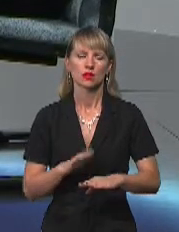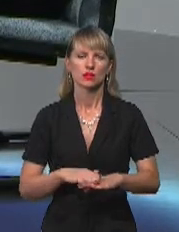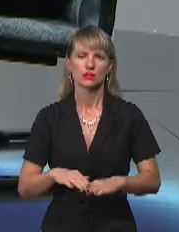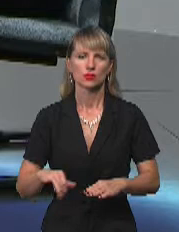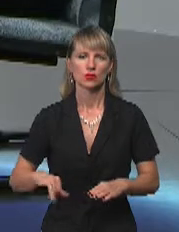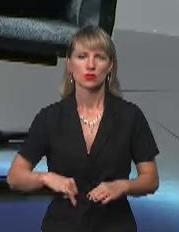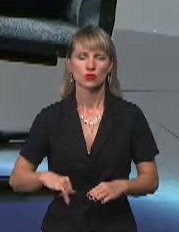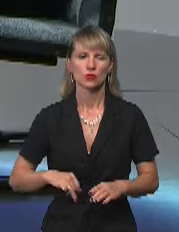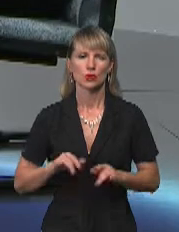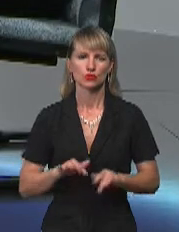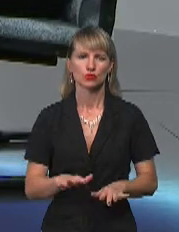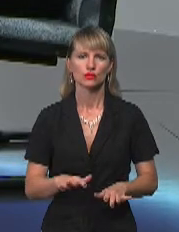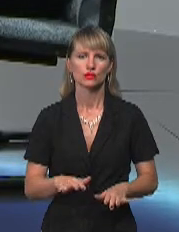злочини